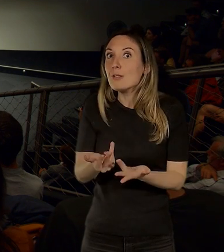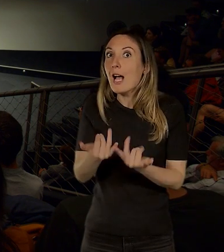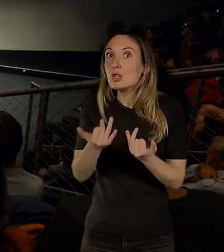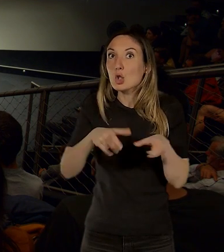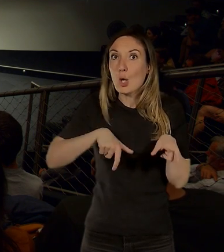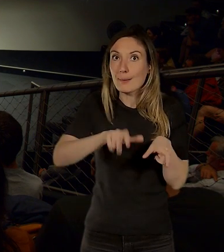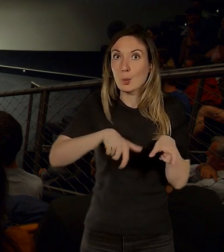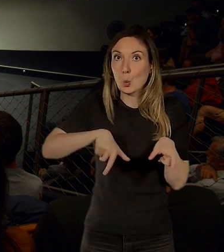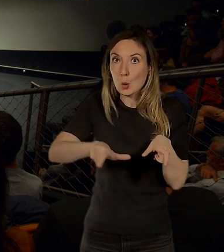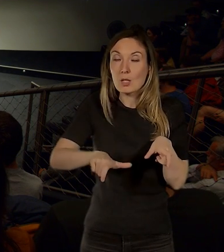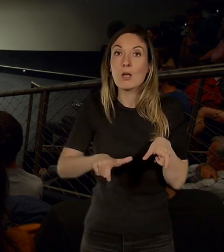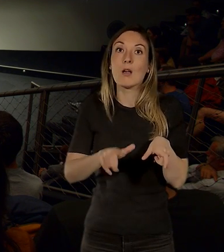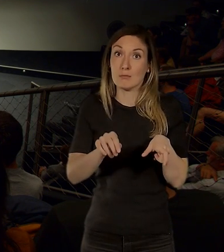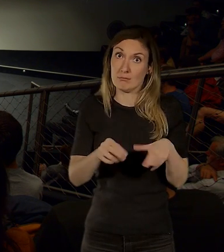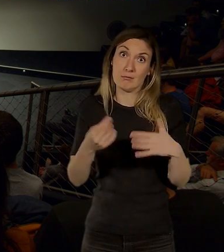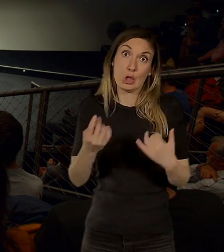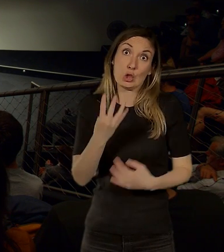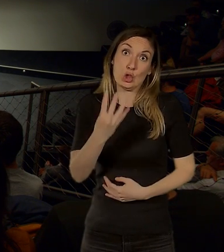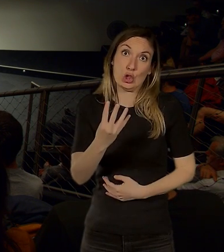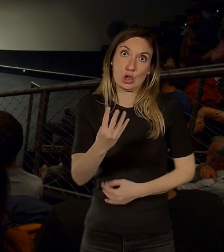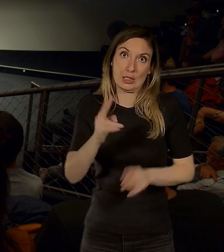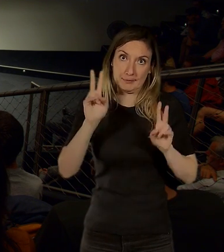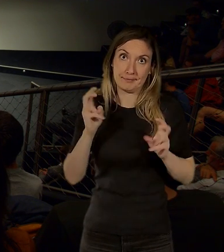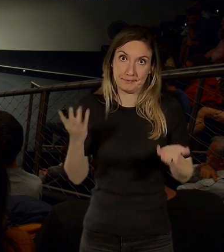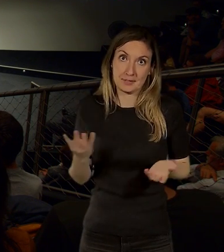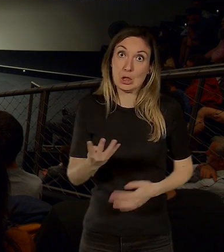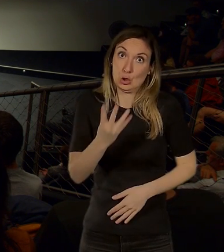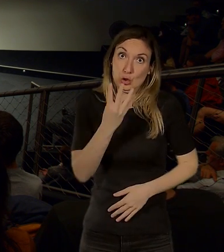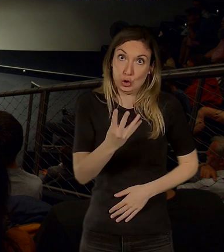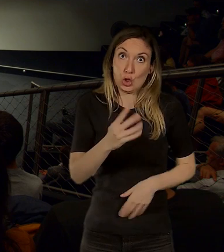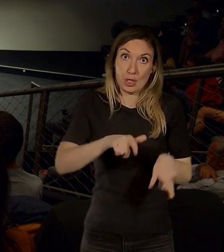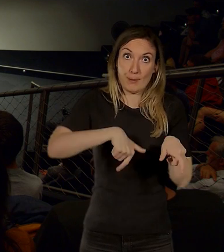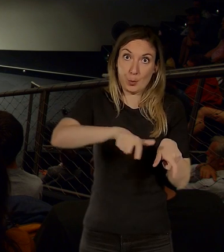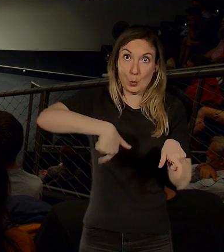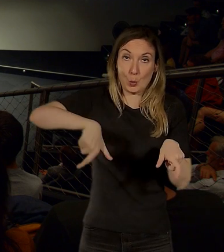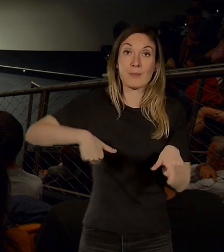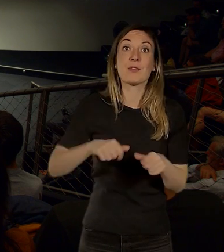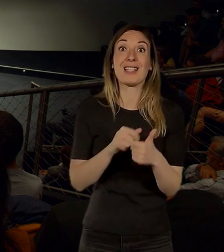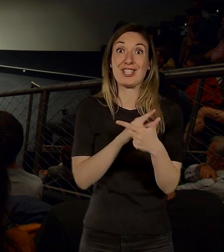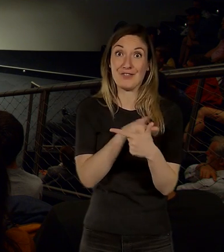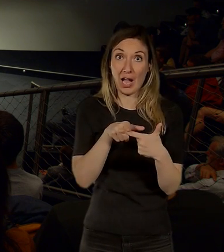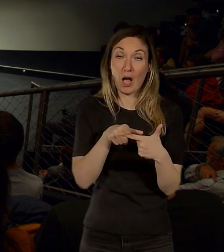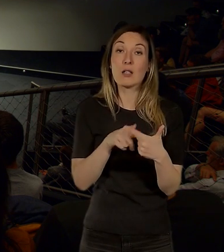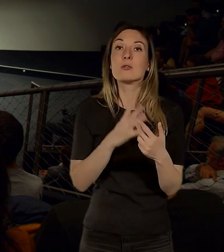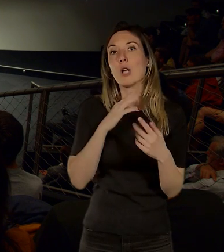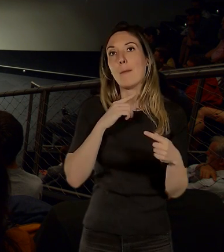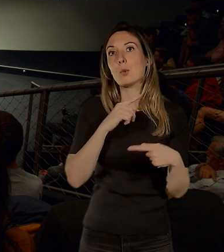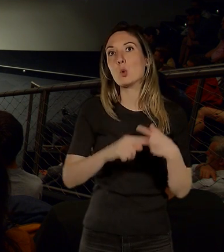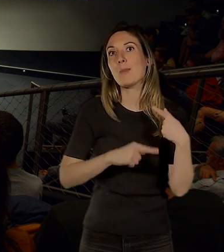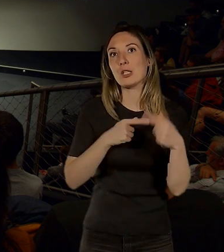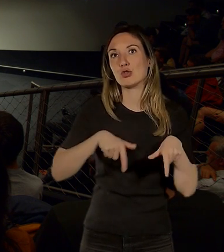striktně vzato, tak jako napočítáte vlastně 4 pruhy před tou Fantovou budovou, protože tam jsou 2 jízdní průběžné, ty jsou vlastně po